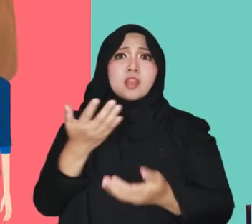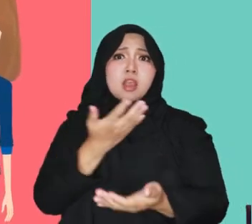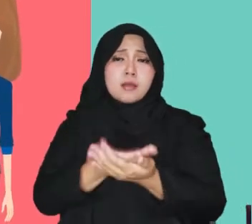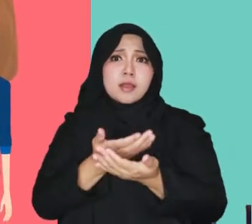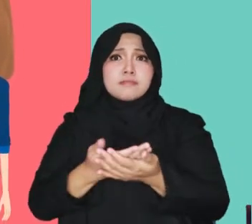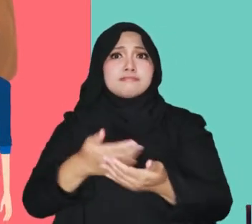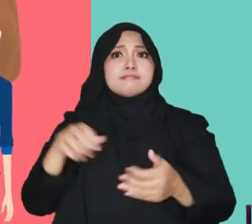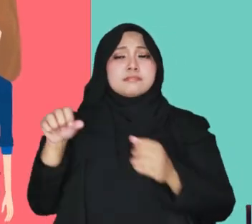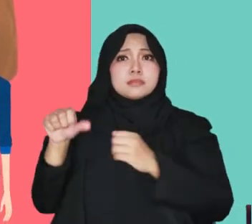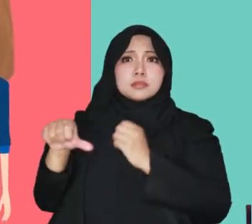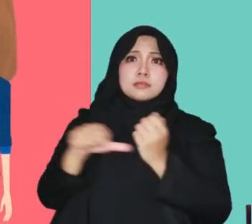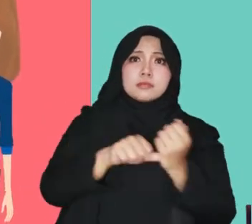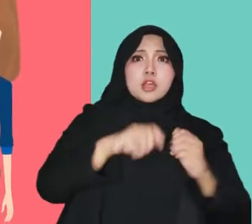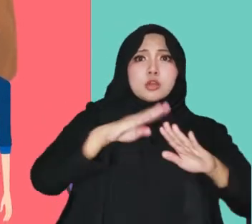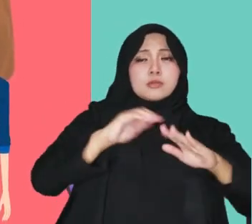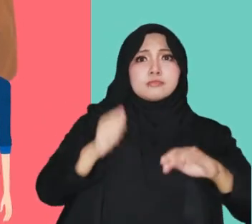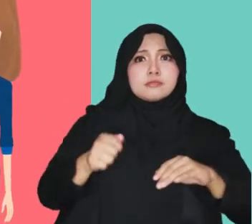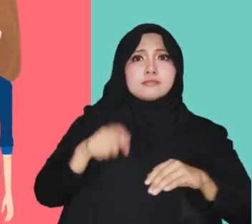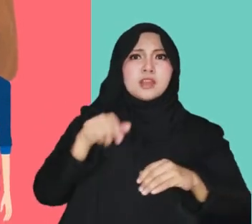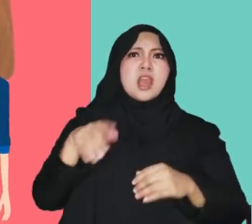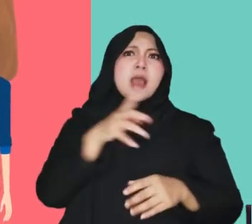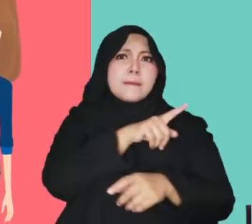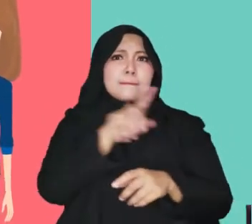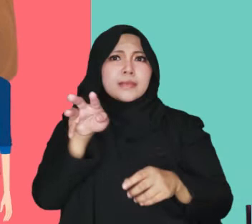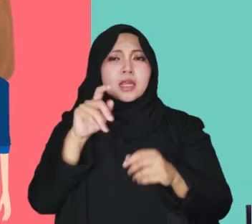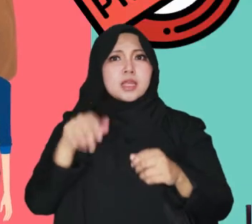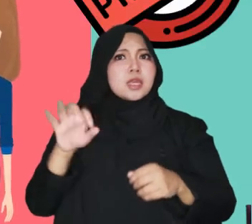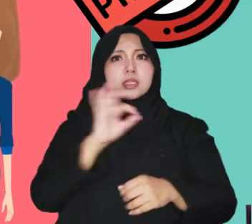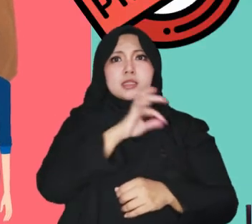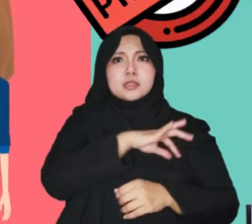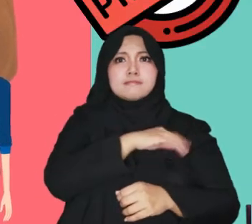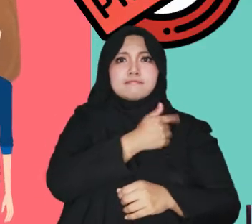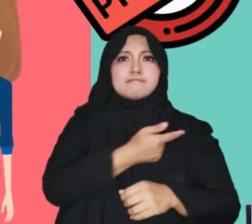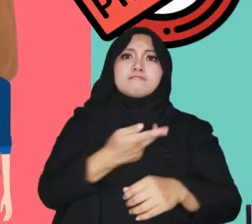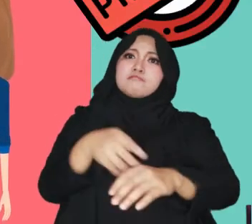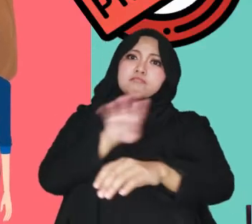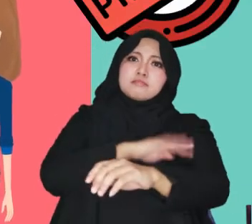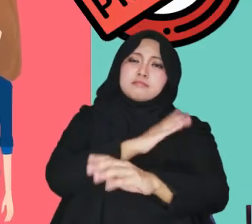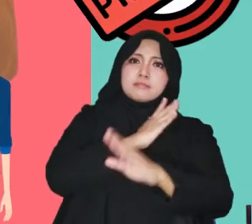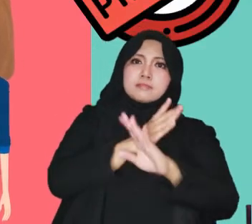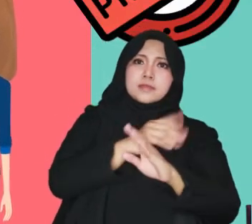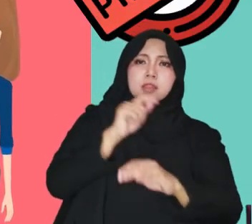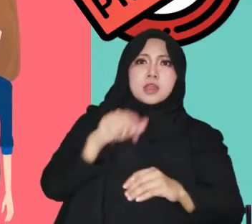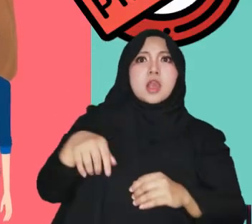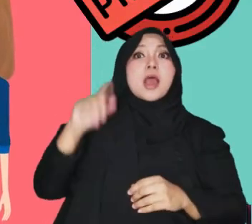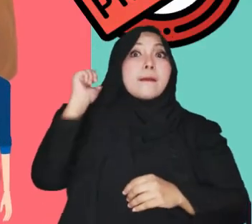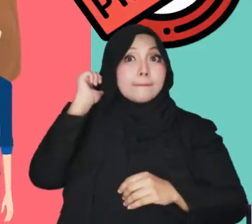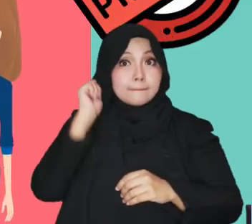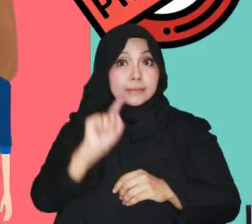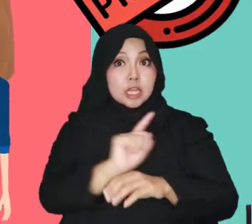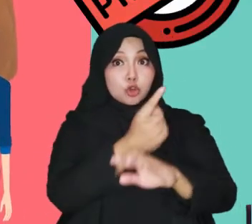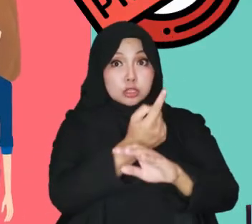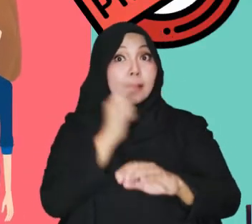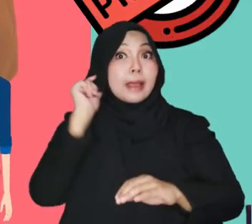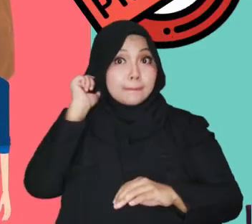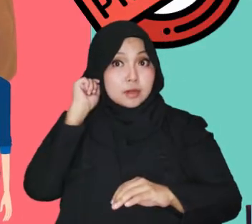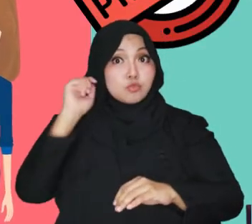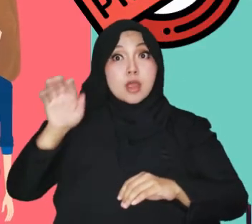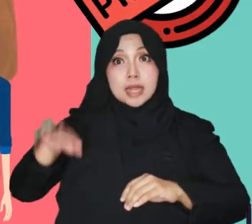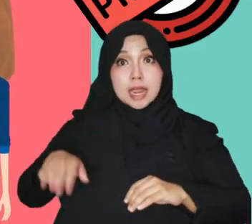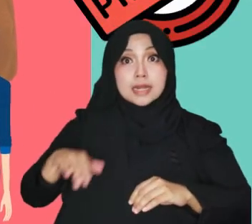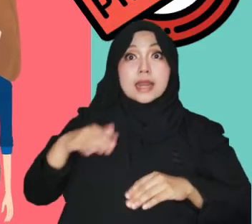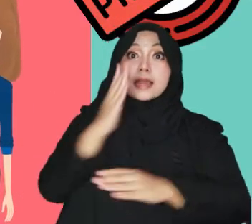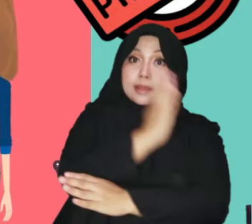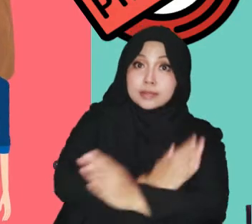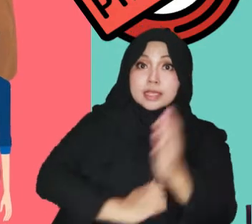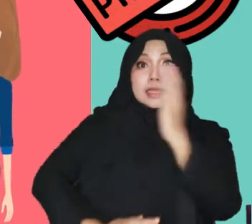Prioritas penerima jasa bantuan dari pos bantuan hukum adalah mereka yang tidak mampu membayar jasa advokat, terutama perempuan, anak-anak,